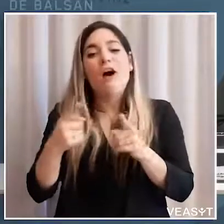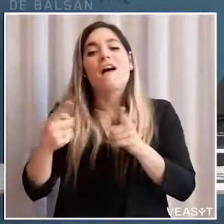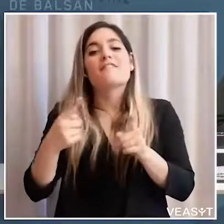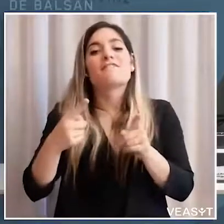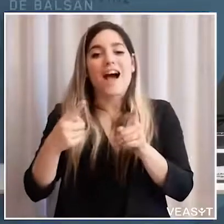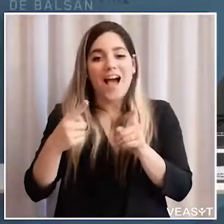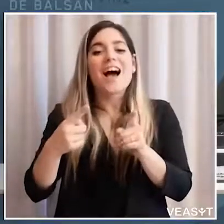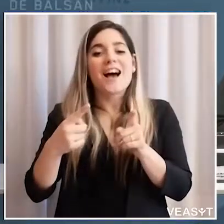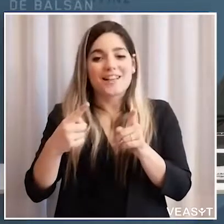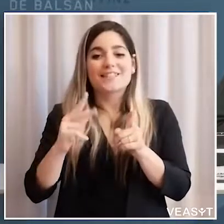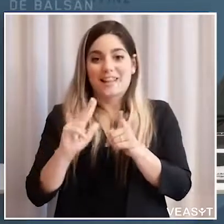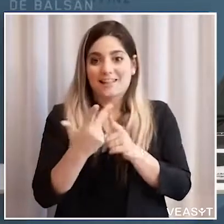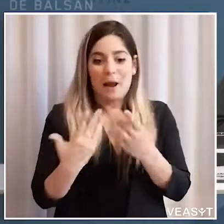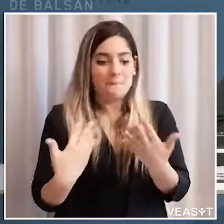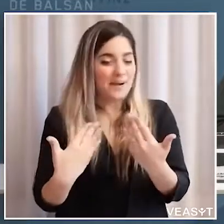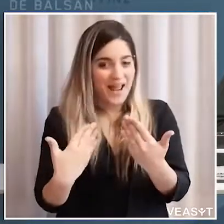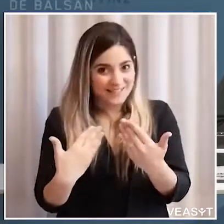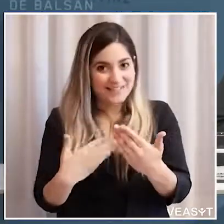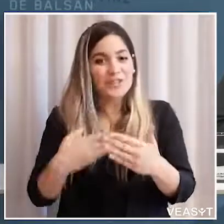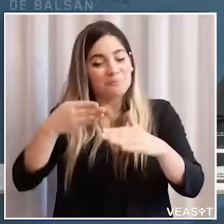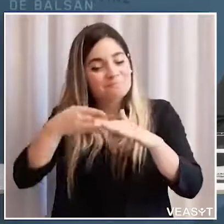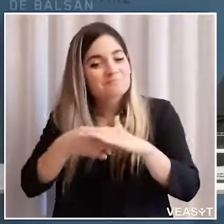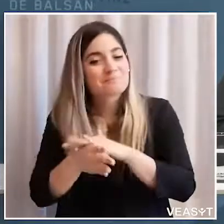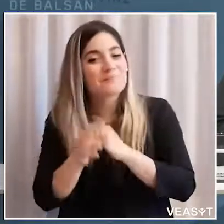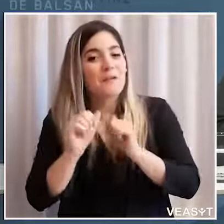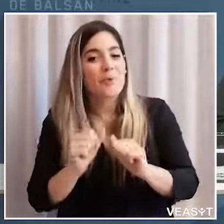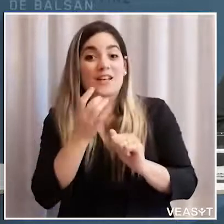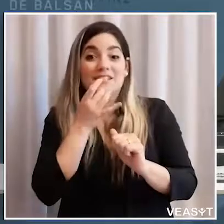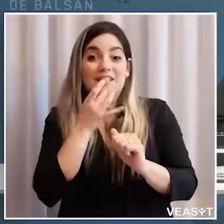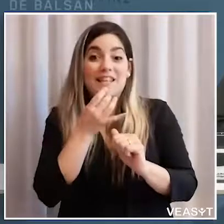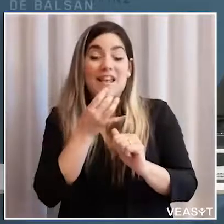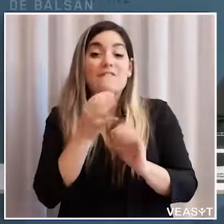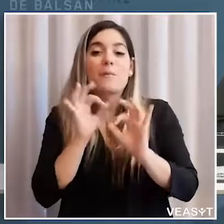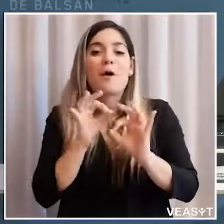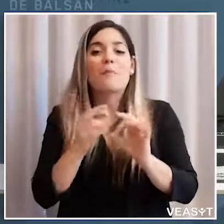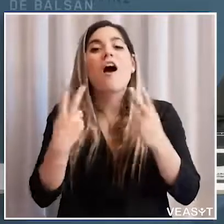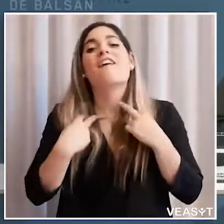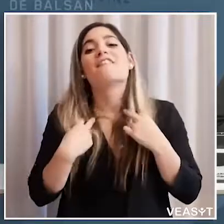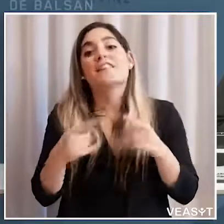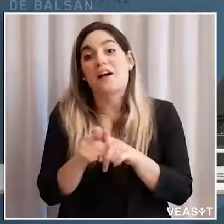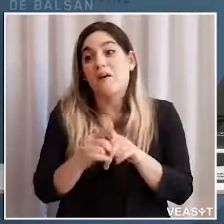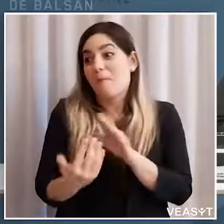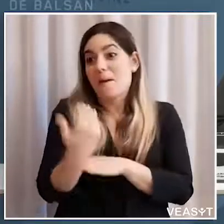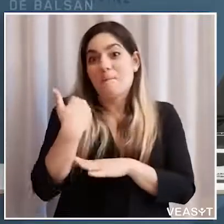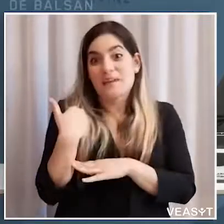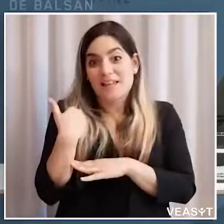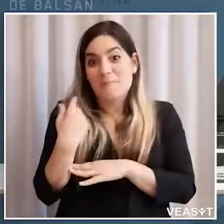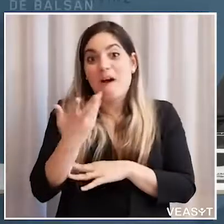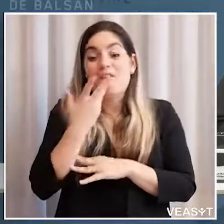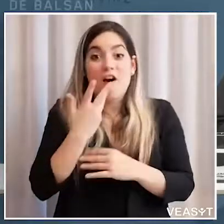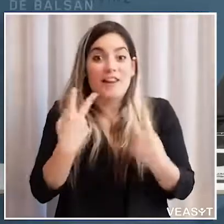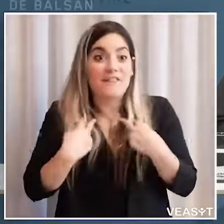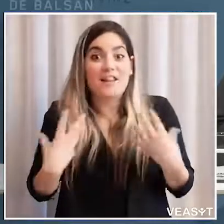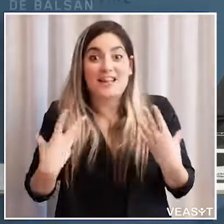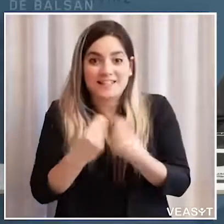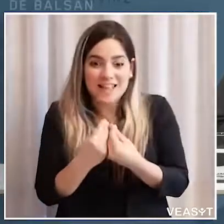potremmo anche entrare poi molto presto in una fase iii che vuol dire ritornare alla vita che siamo e